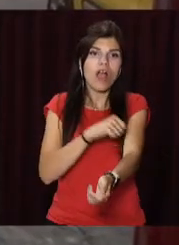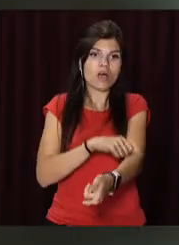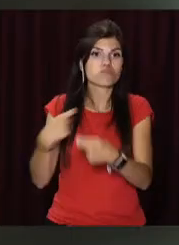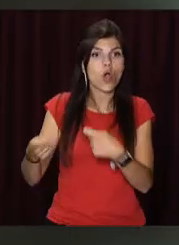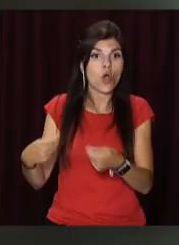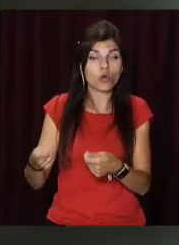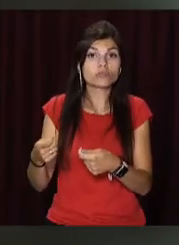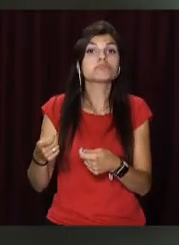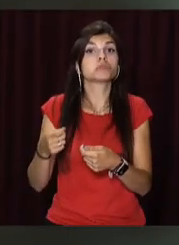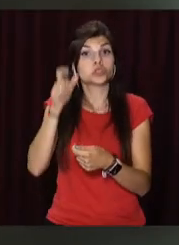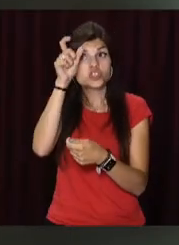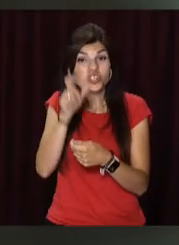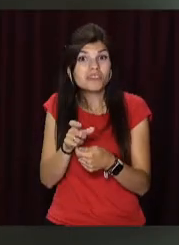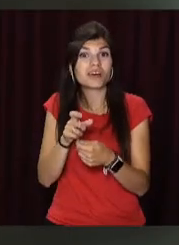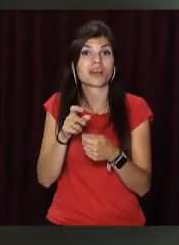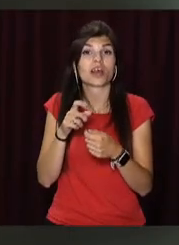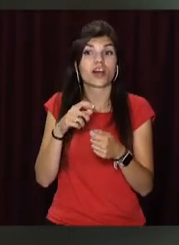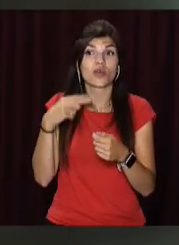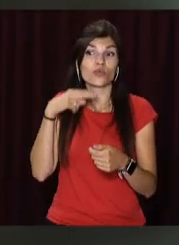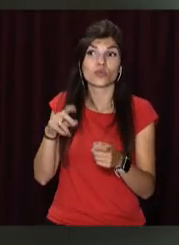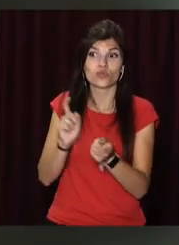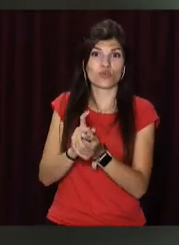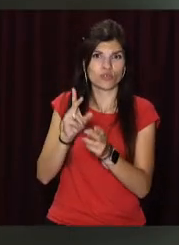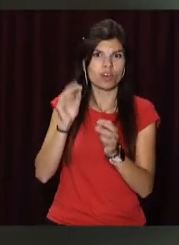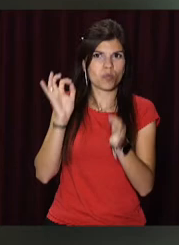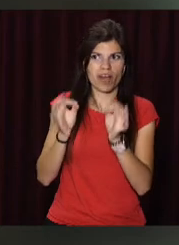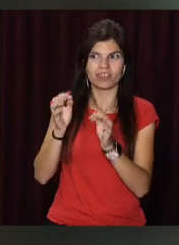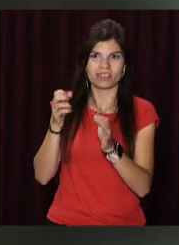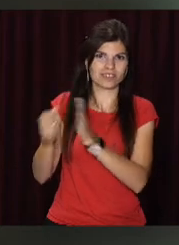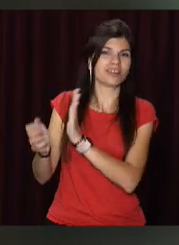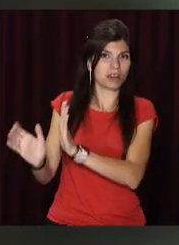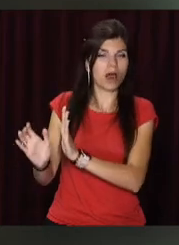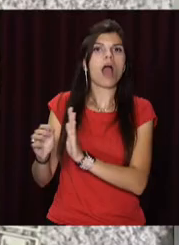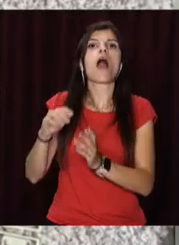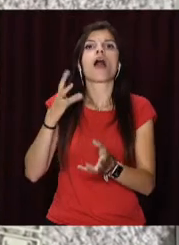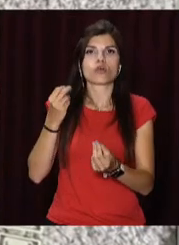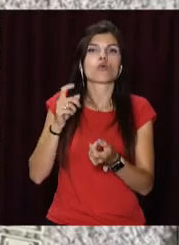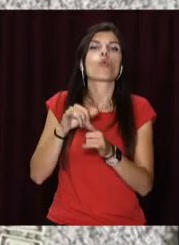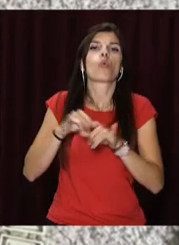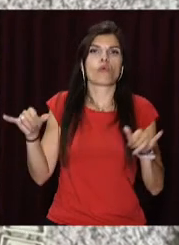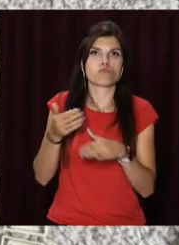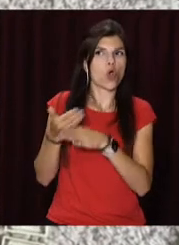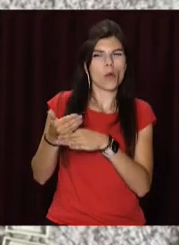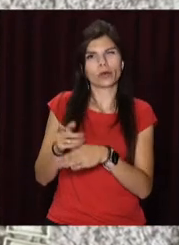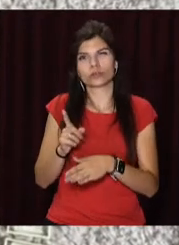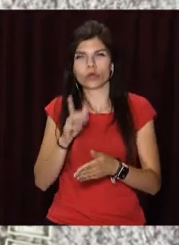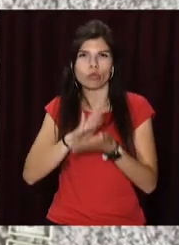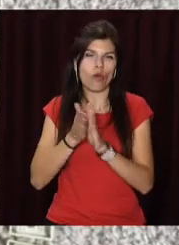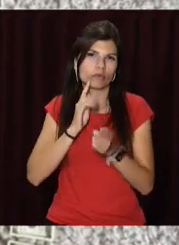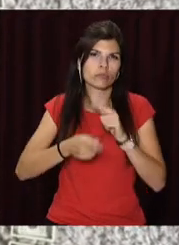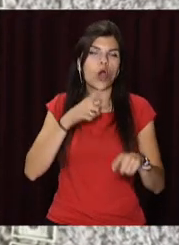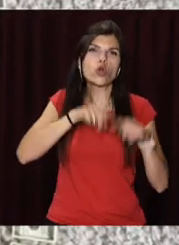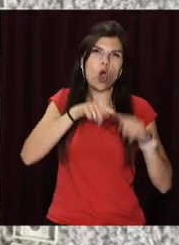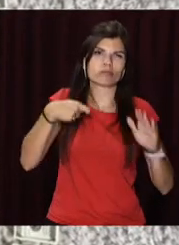речовини. Наразі тривають слідчі дії, правоохоронці встановлюють інших осіб, зокрема з числа діючих співробітників пенітенціарної